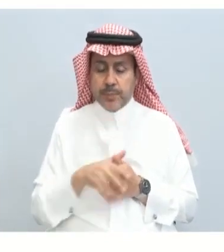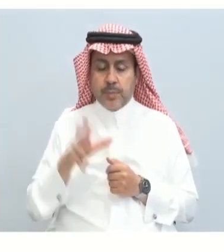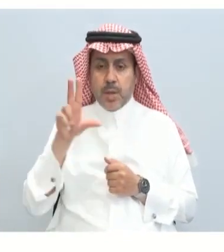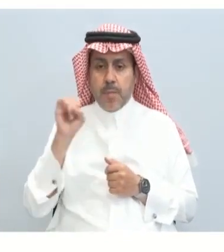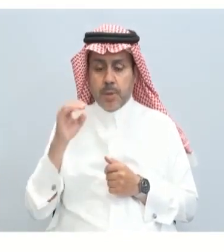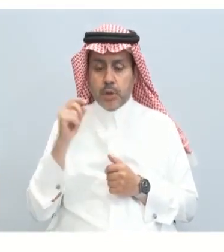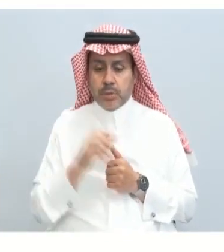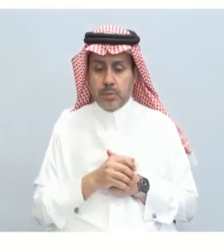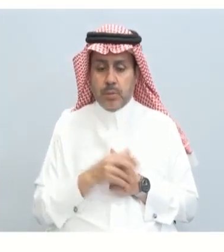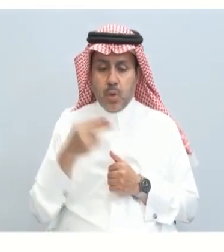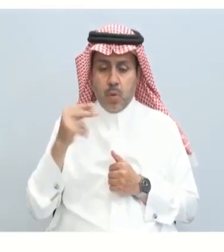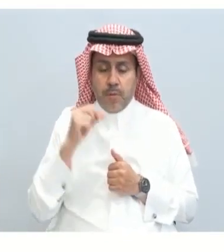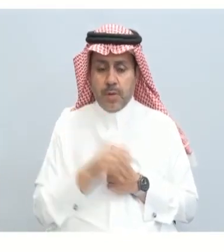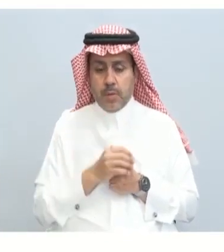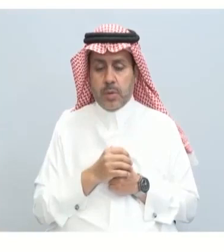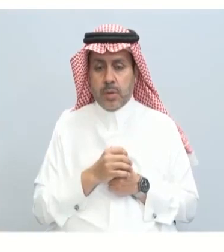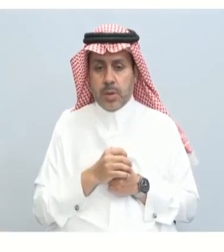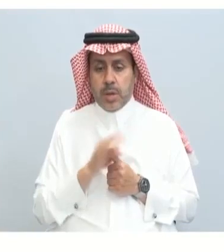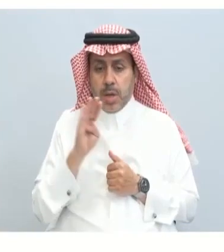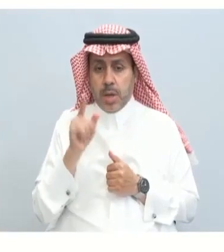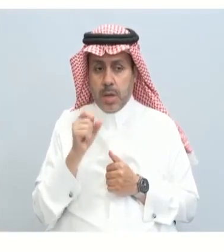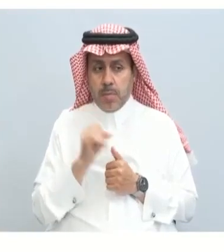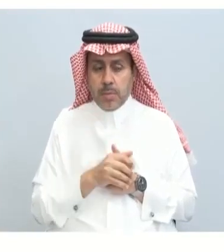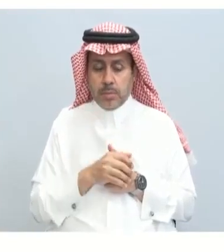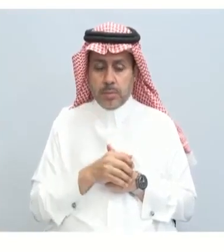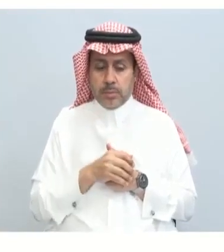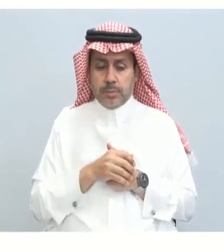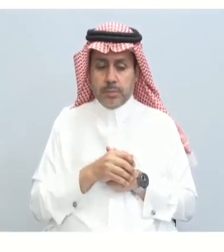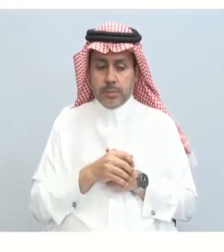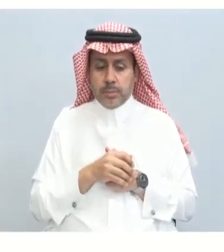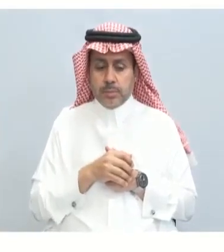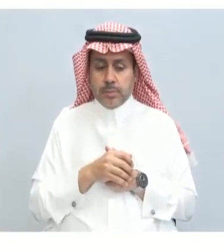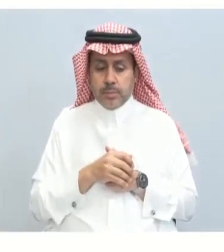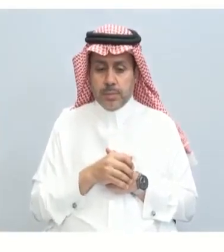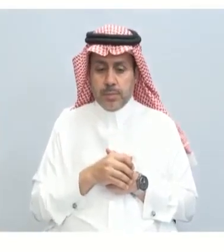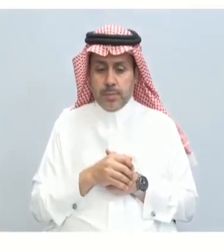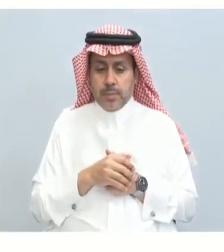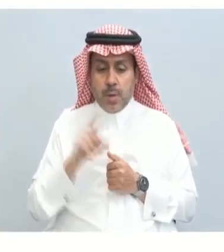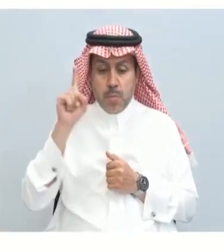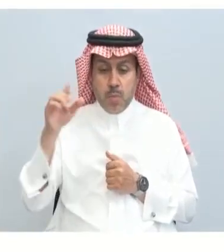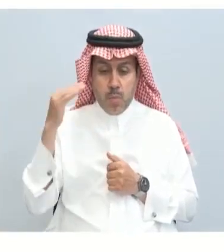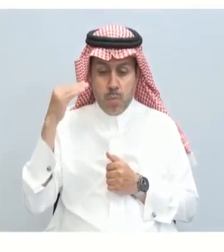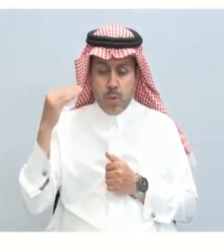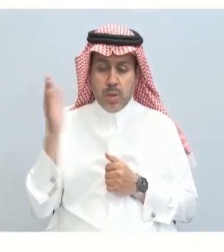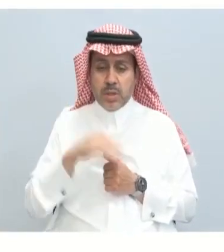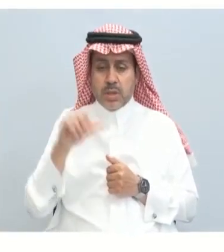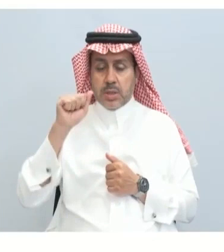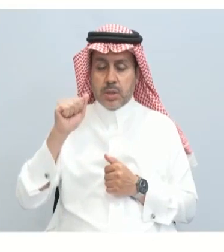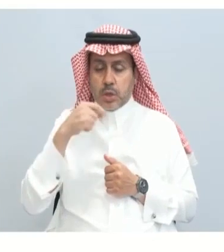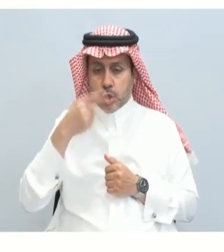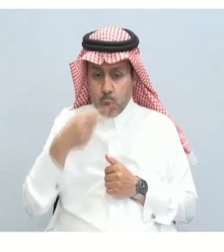عوفي ادعوا فيت والكرم وزال عنك الى اعدائك السقم بح صوت المال مما